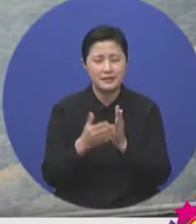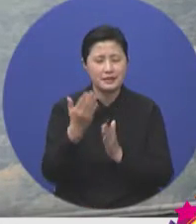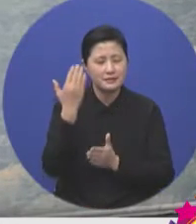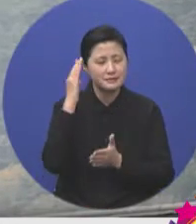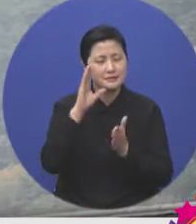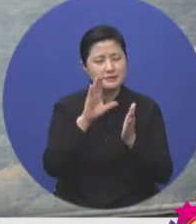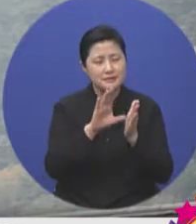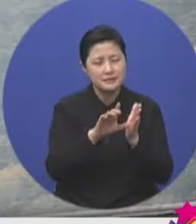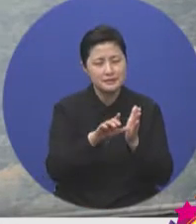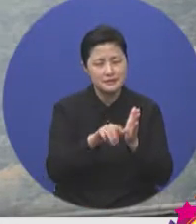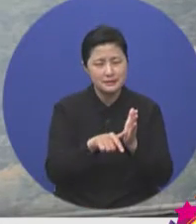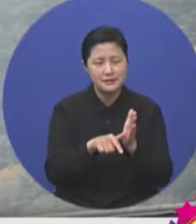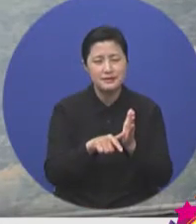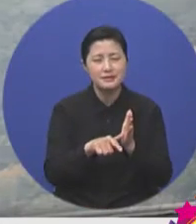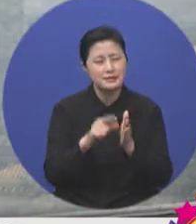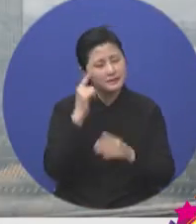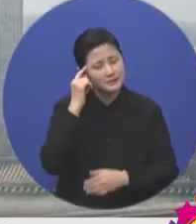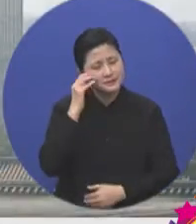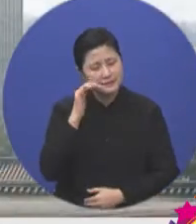그때